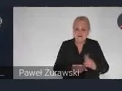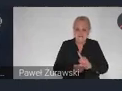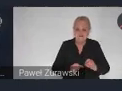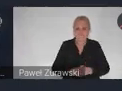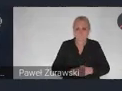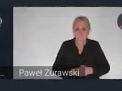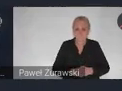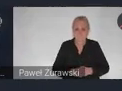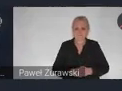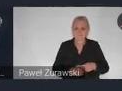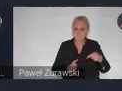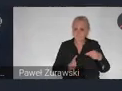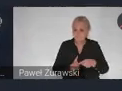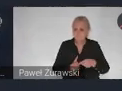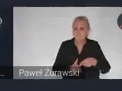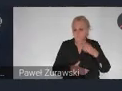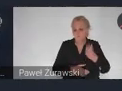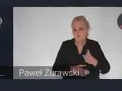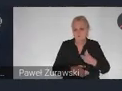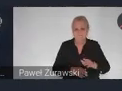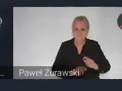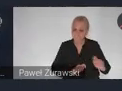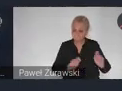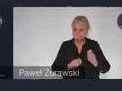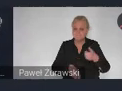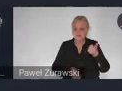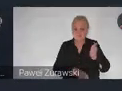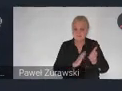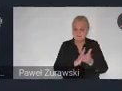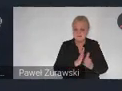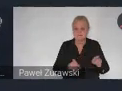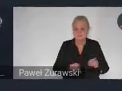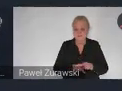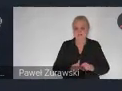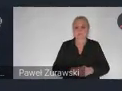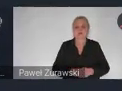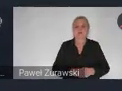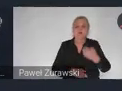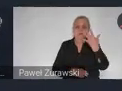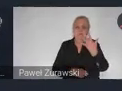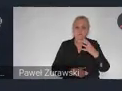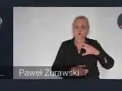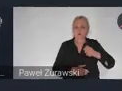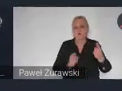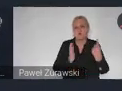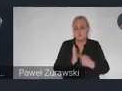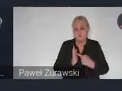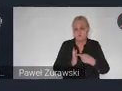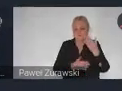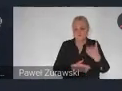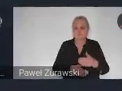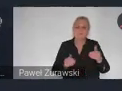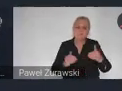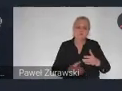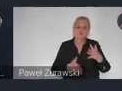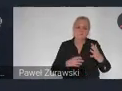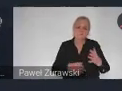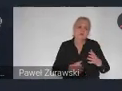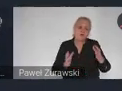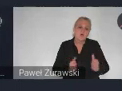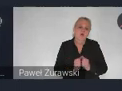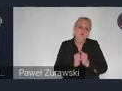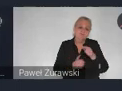i na to będziemy właśnie uczulać naszych ekspertów piąta więc kryterium ostatnie za które można uzyskać 10